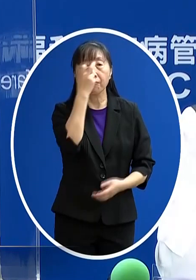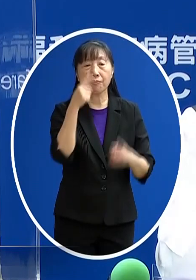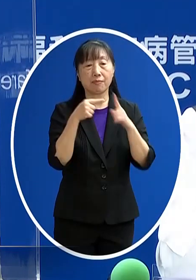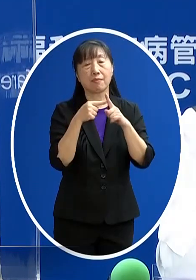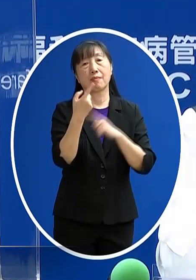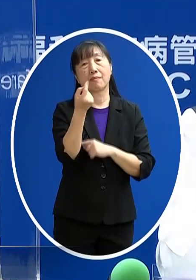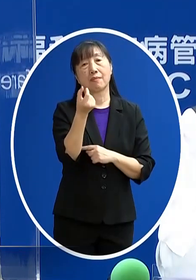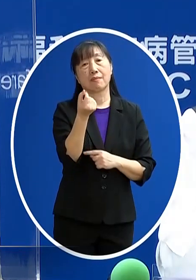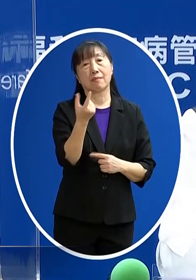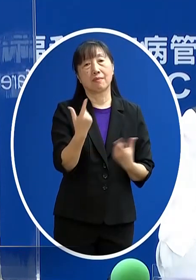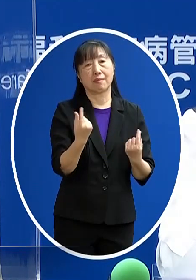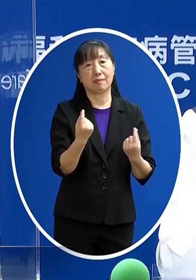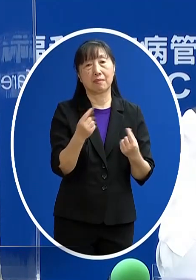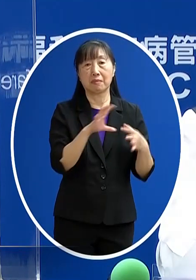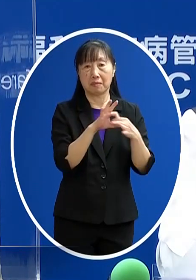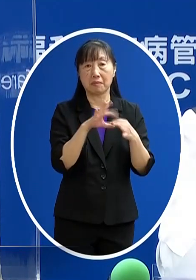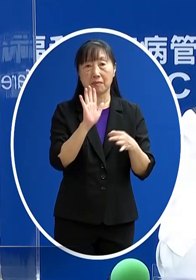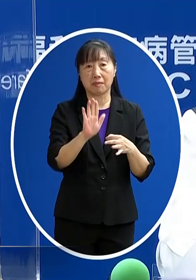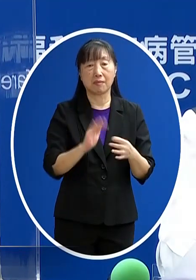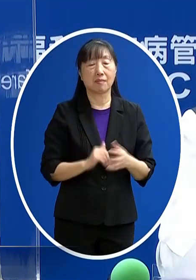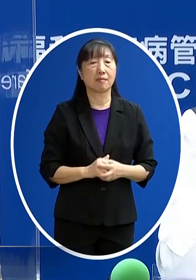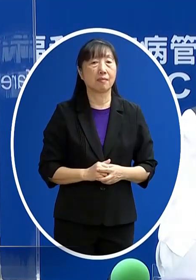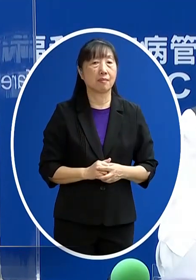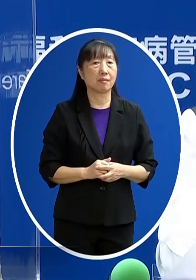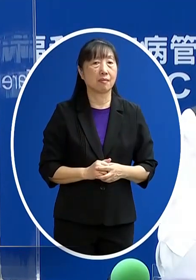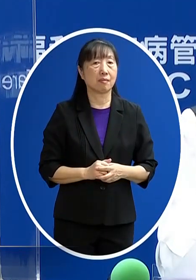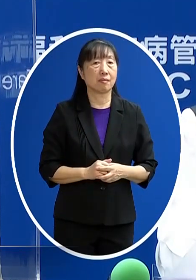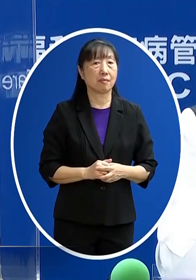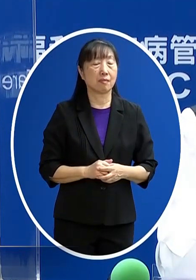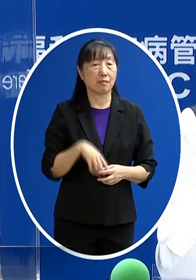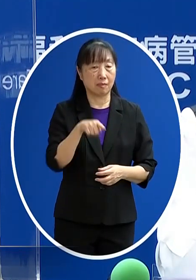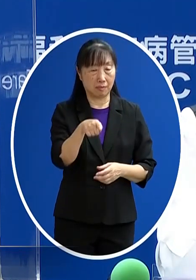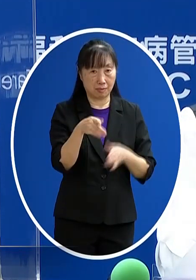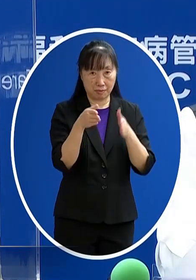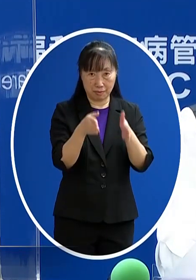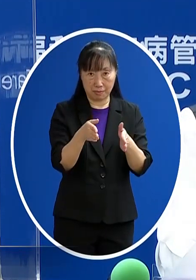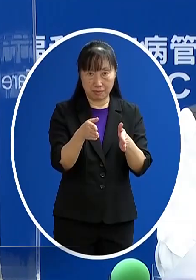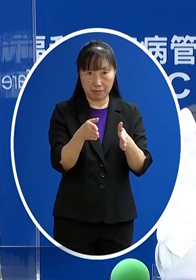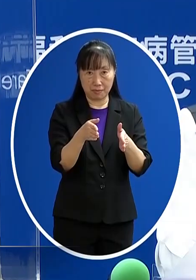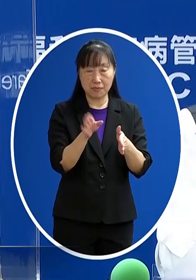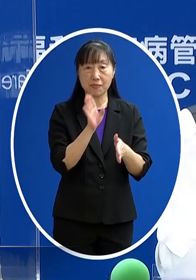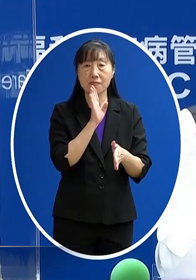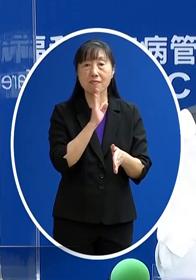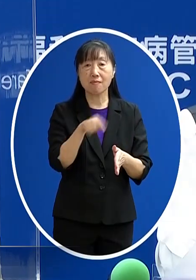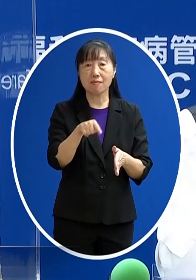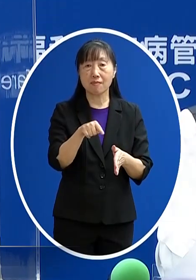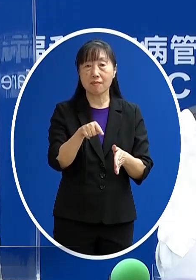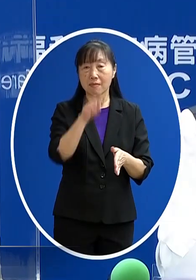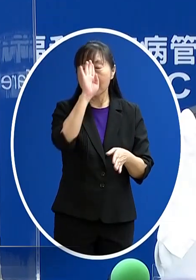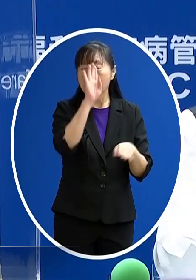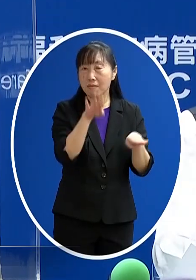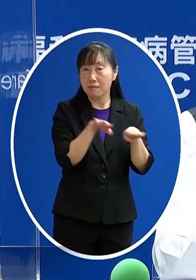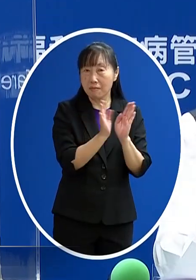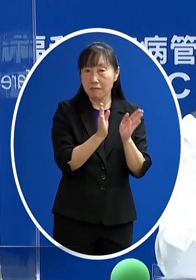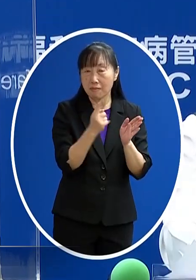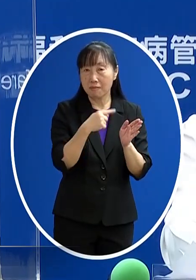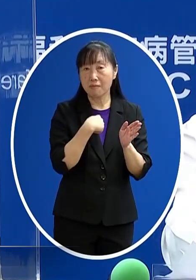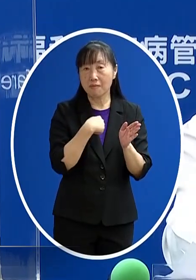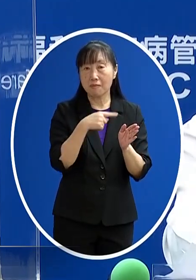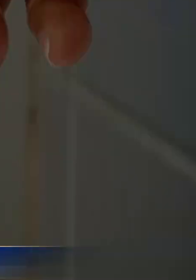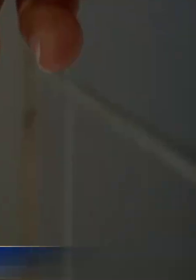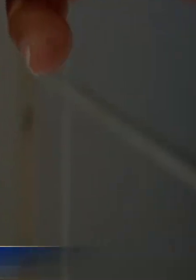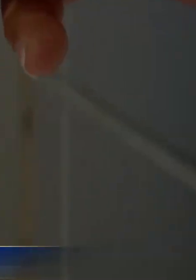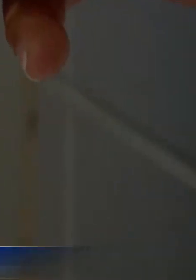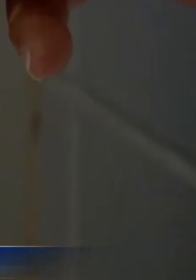比较少可能有关系，但是那确定这个是整个的发病的病例确定是往下